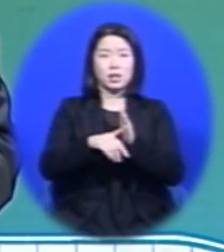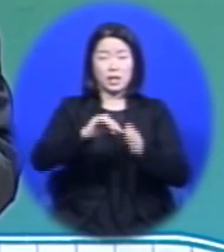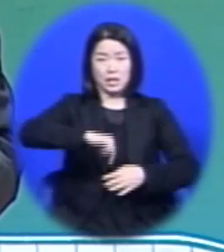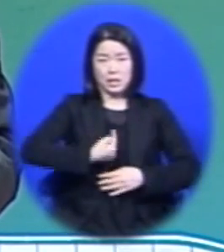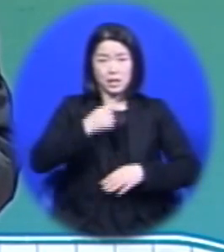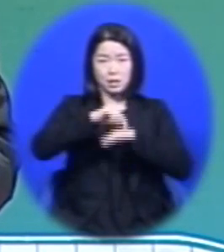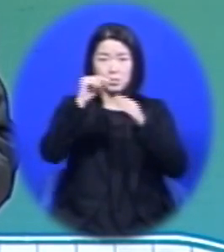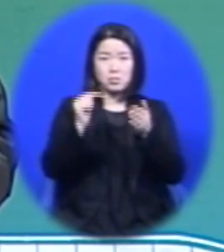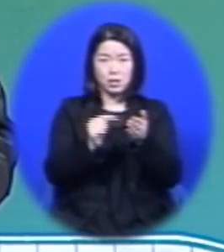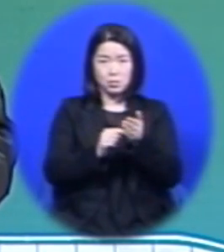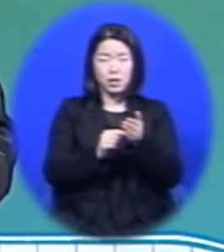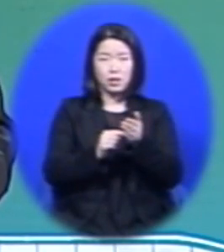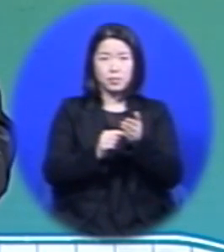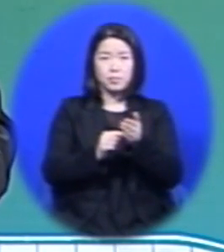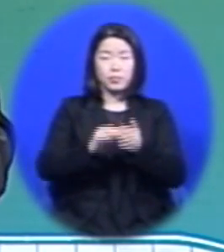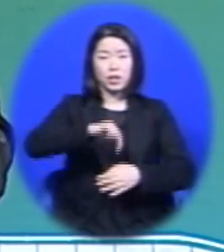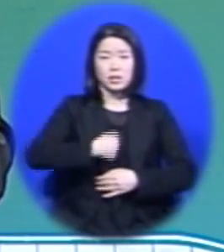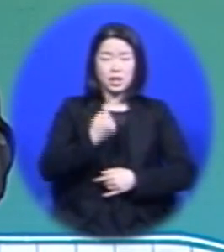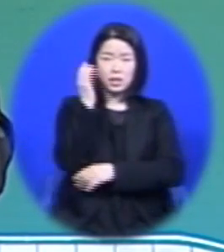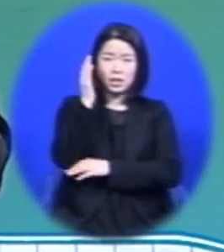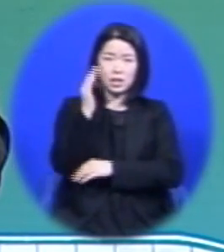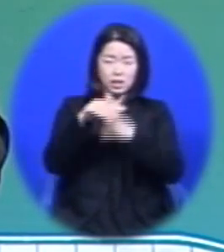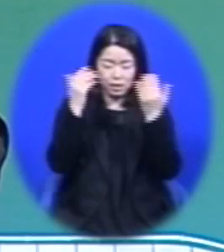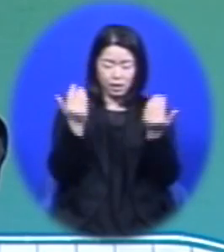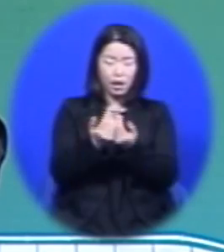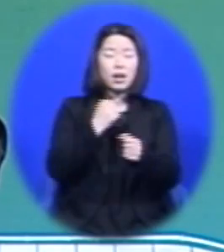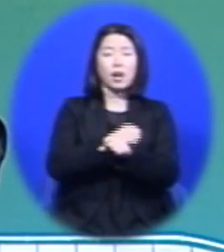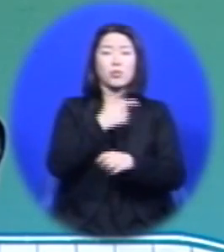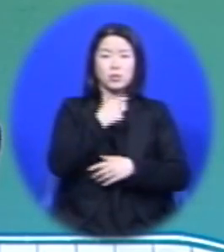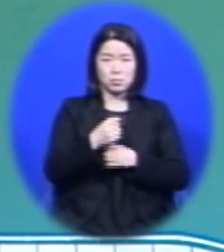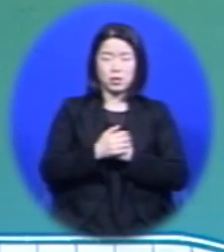갑자기 자기 마음에 자기 이야기를 다 하고 싶었습니다.